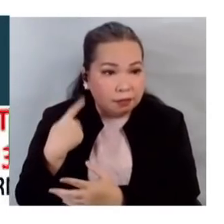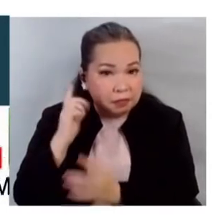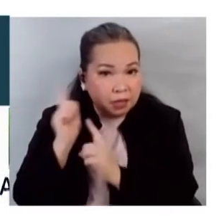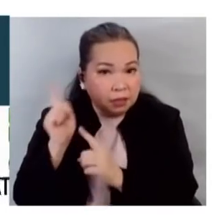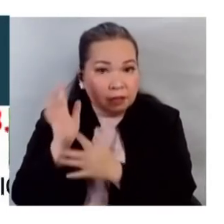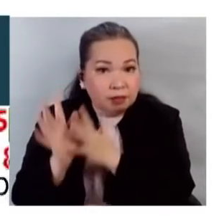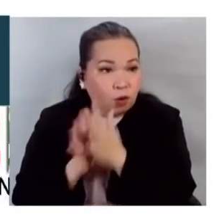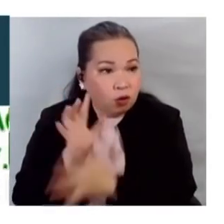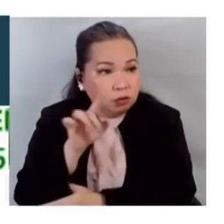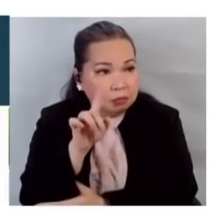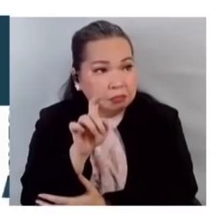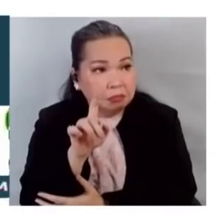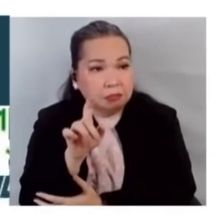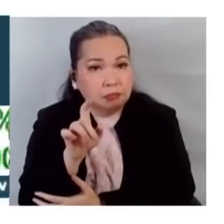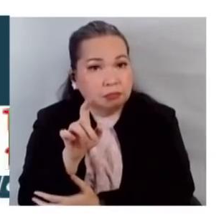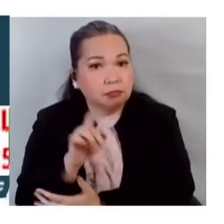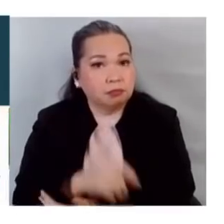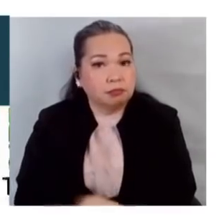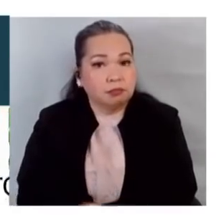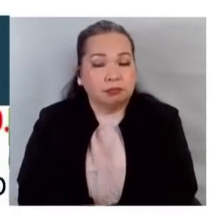party?